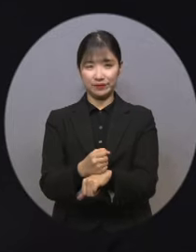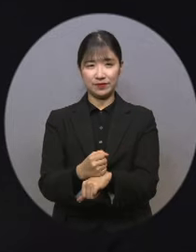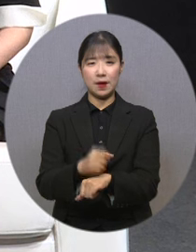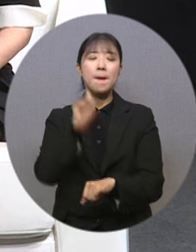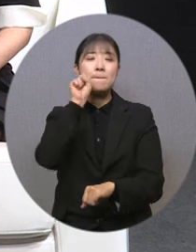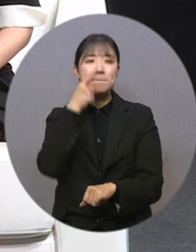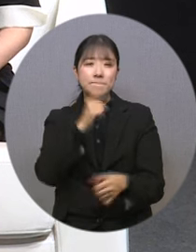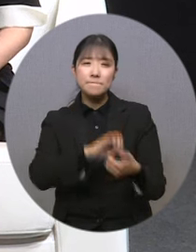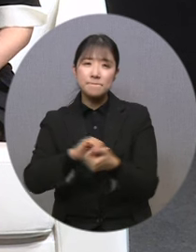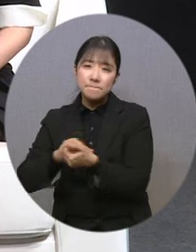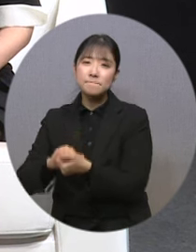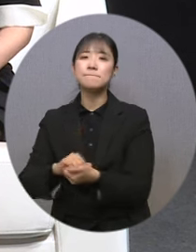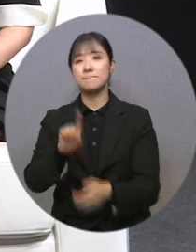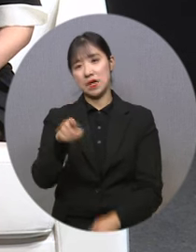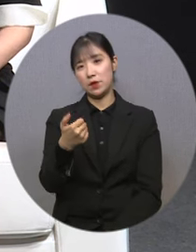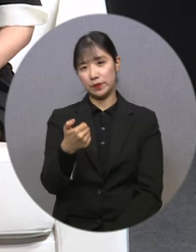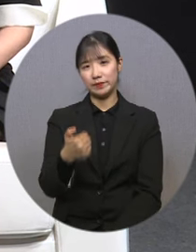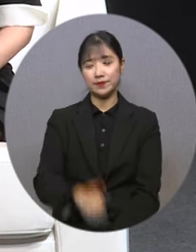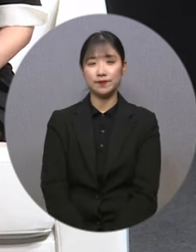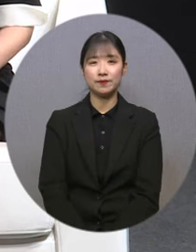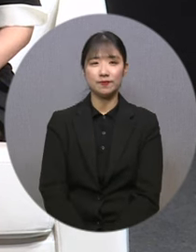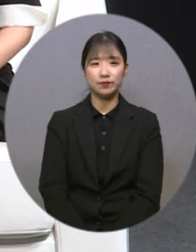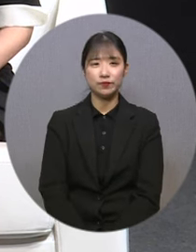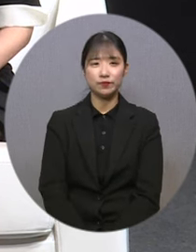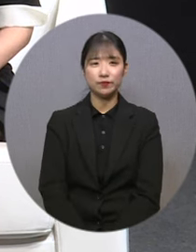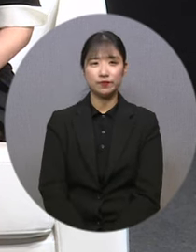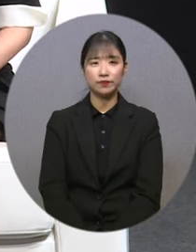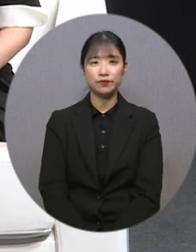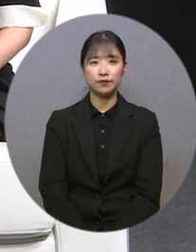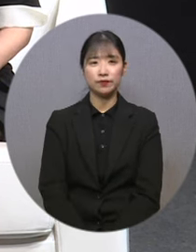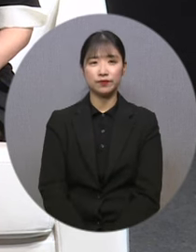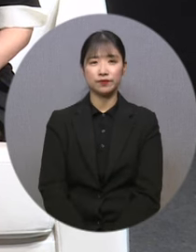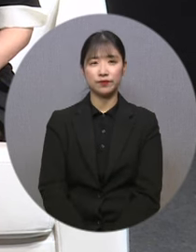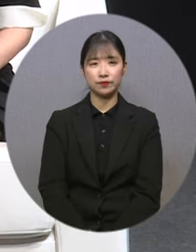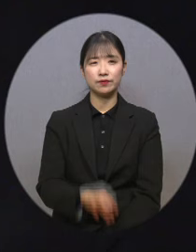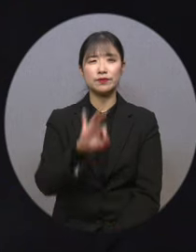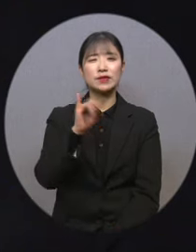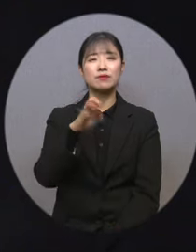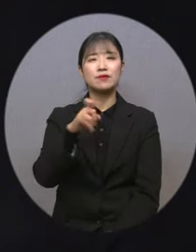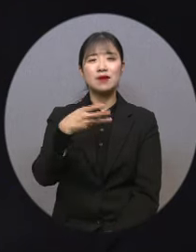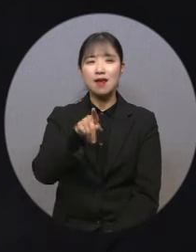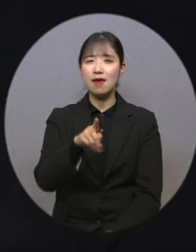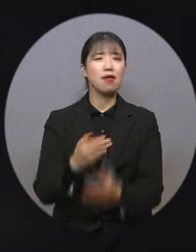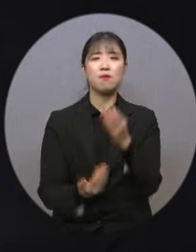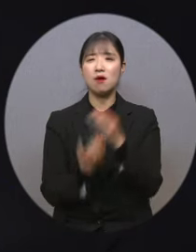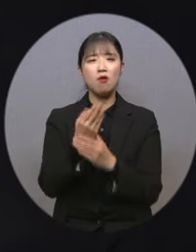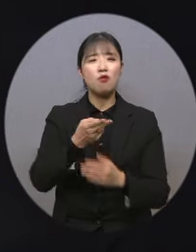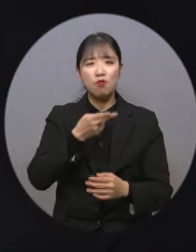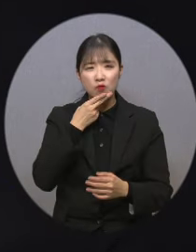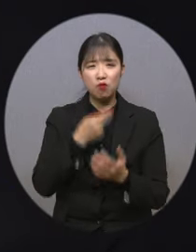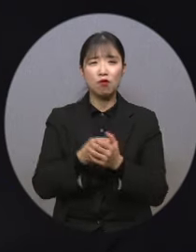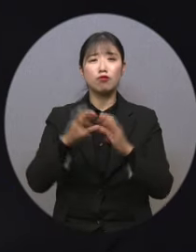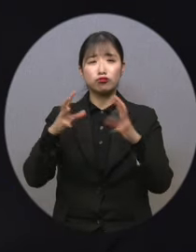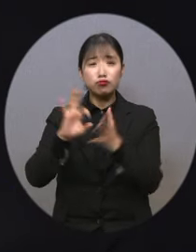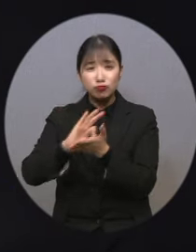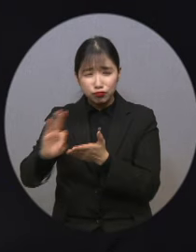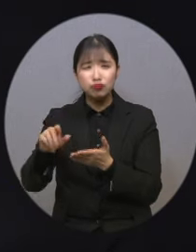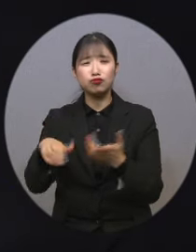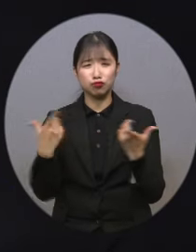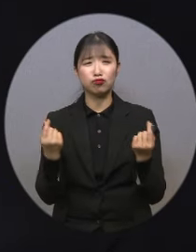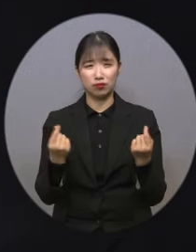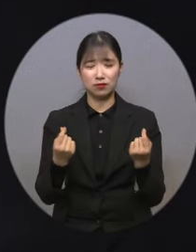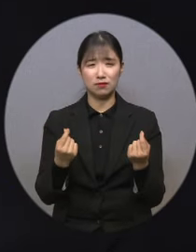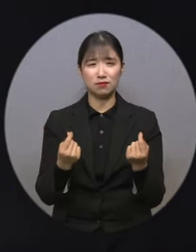월백 오십시오 음 그러니까 뭐 인플레가 생기지도 않고 목 국가가 성모님 불려간 생깁니까